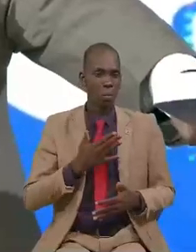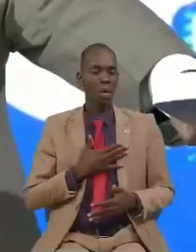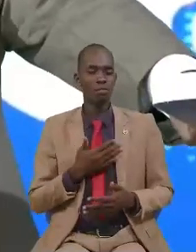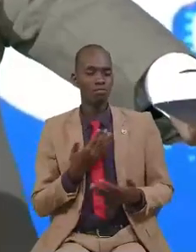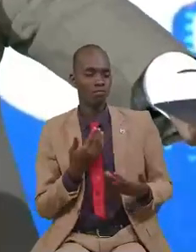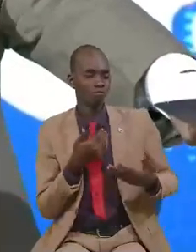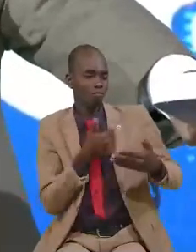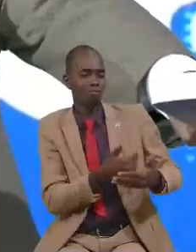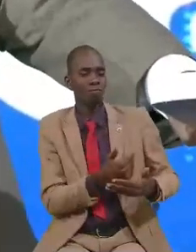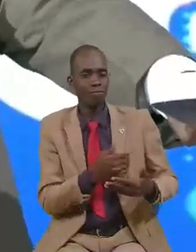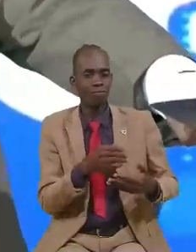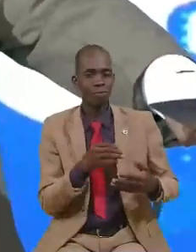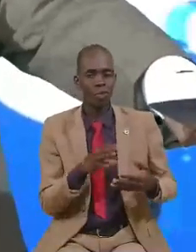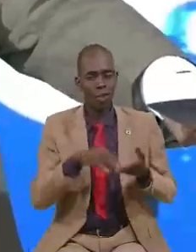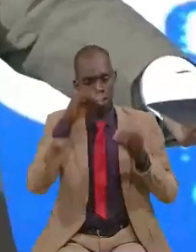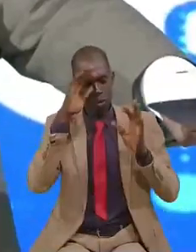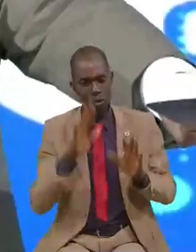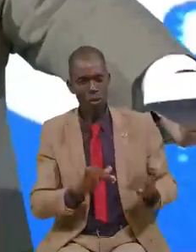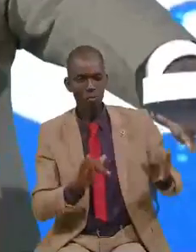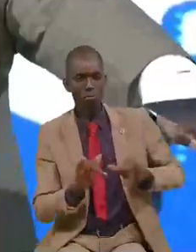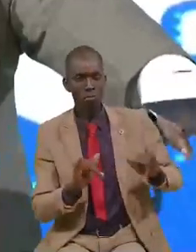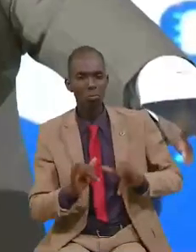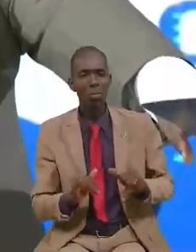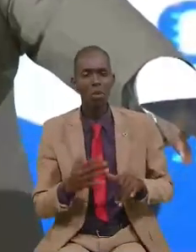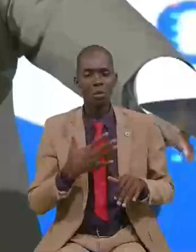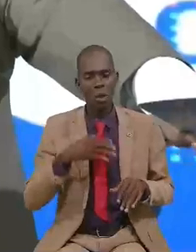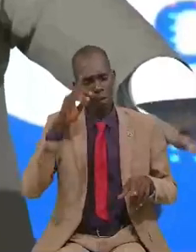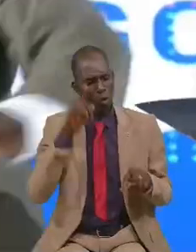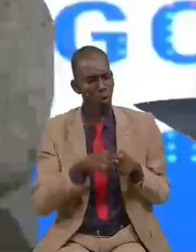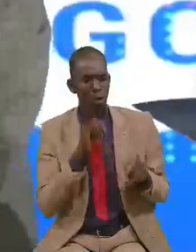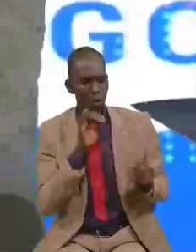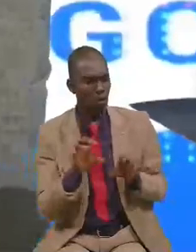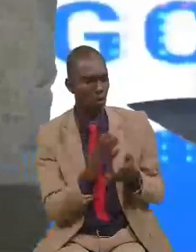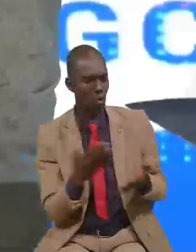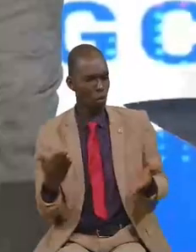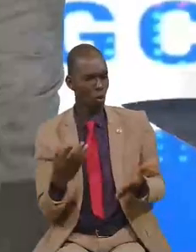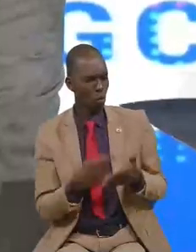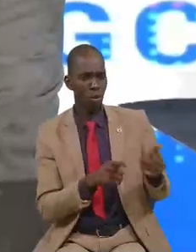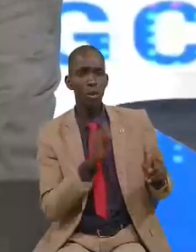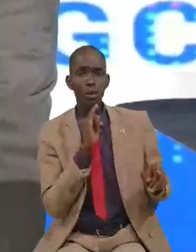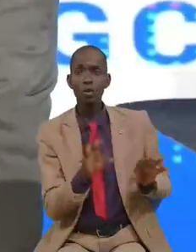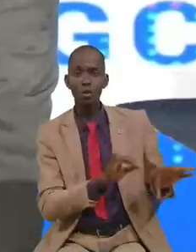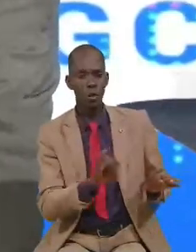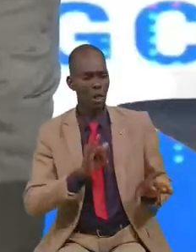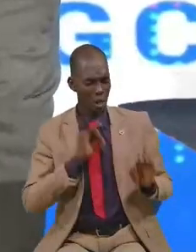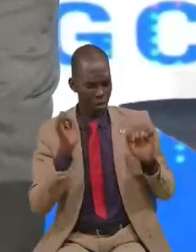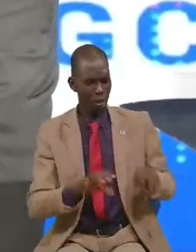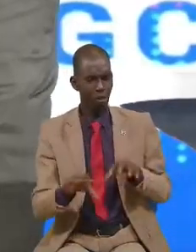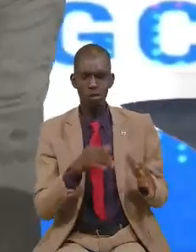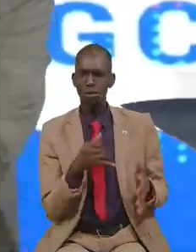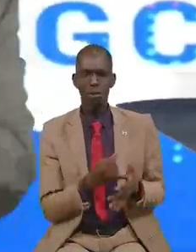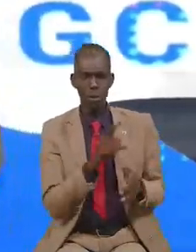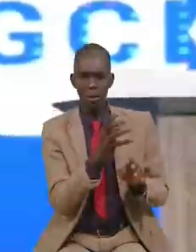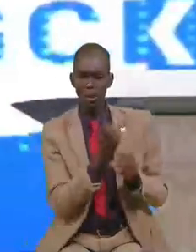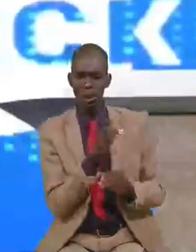un frère ou un collègue qui fait ceci ou fait cela. Qu'est-ce qu'il fait? Il peut le faire. Il possède ceci. Moi aussi, je peux posséder